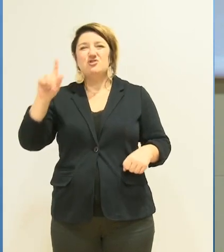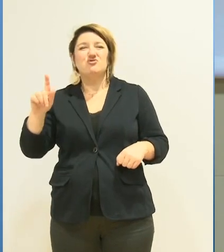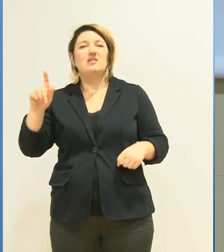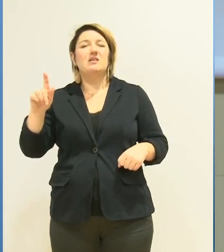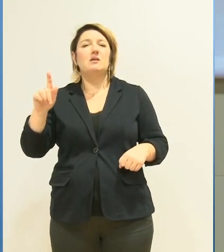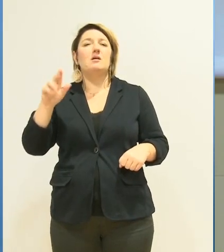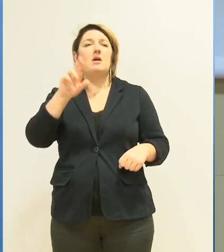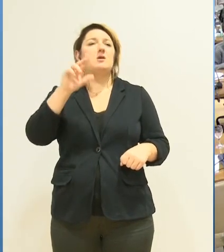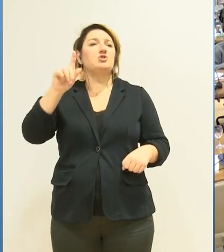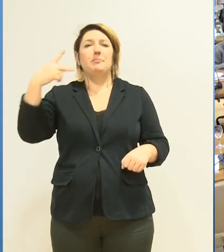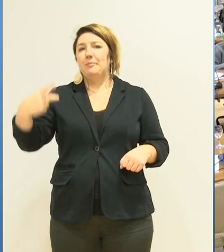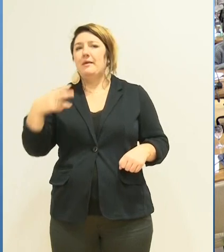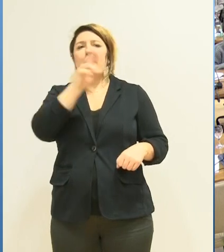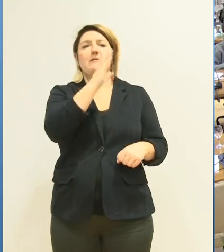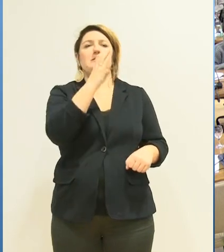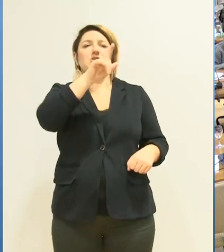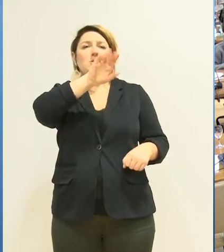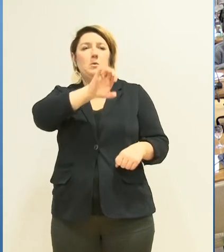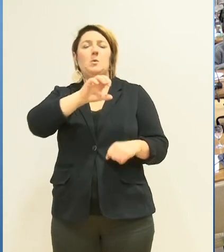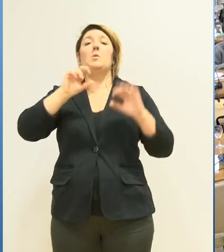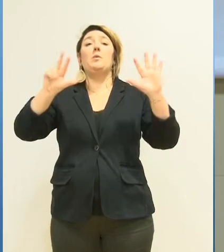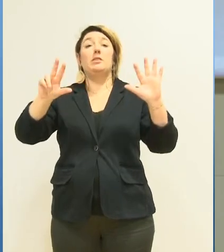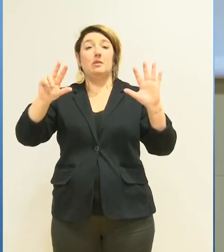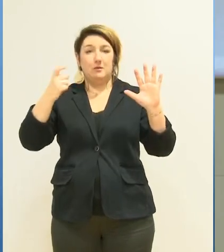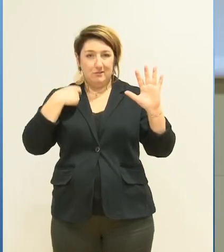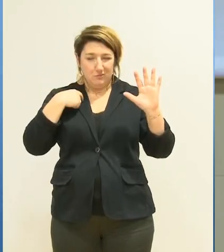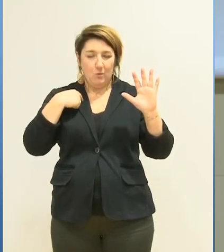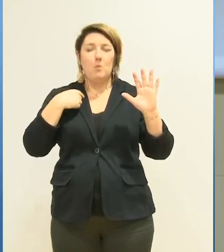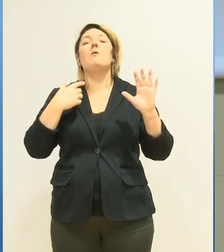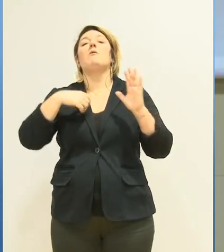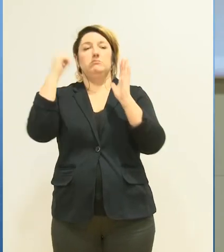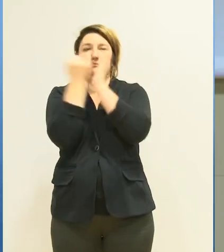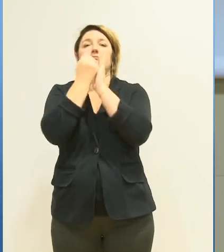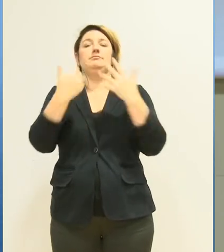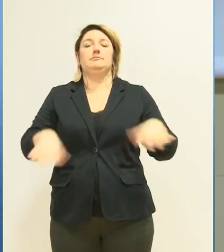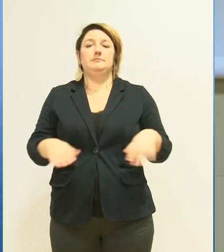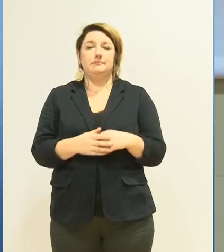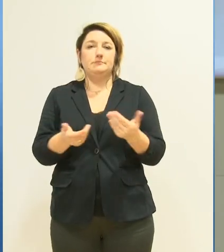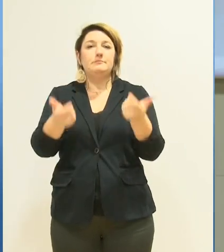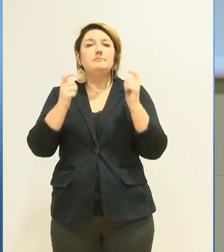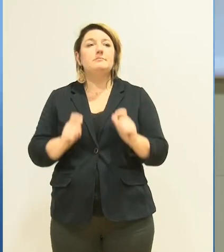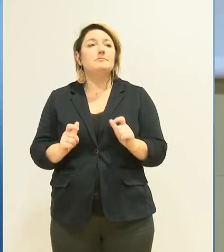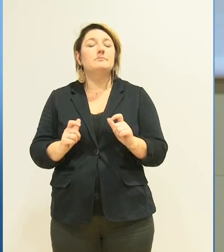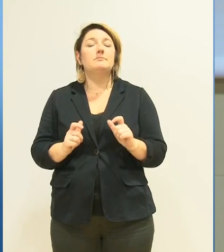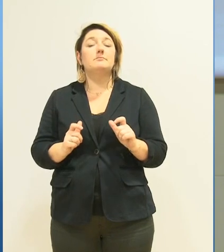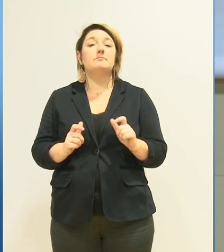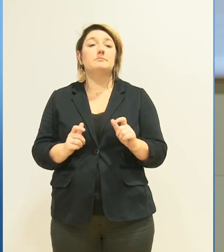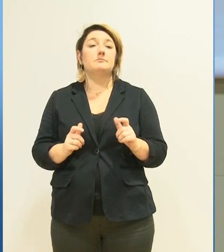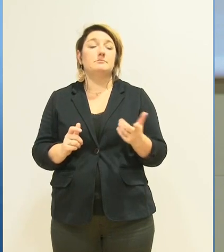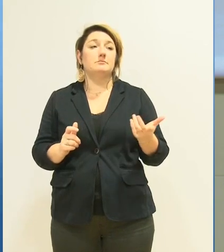rgr gpr cge délibération numéro 8 adoptée nous en informerons